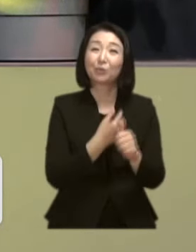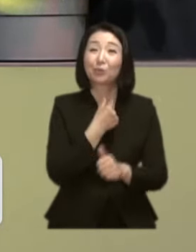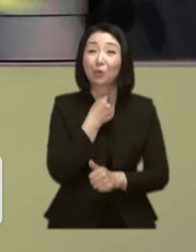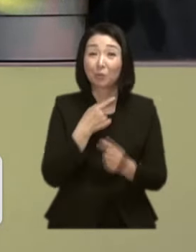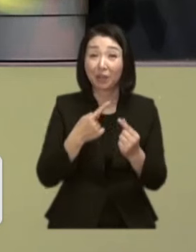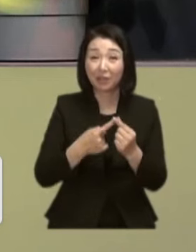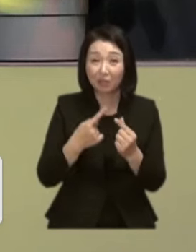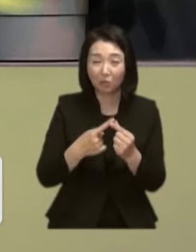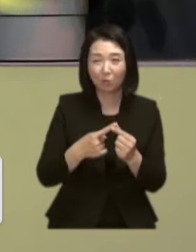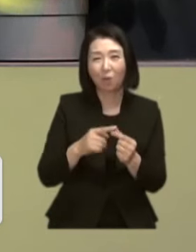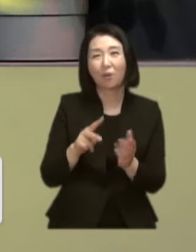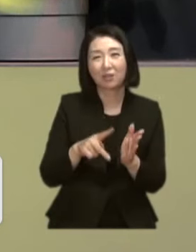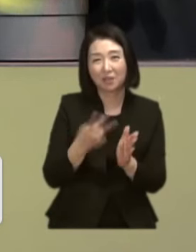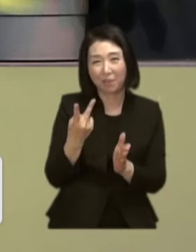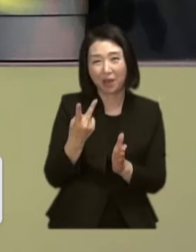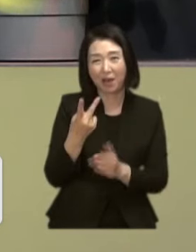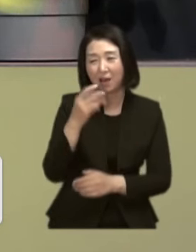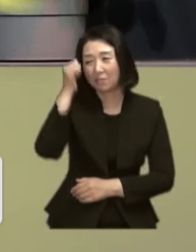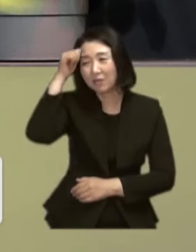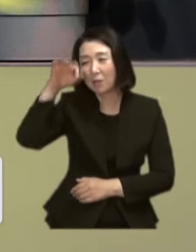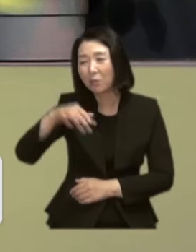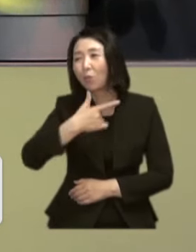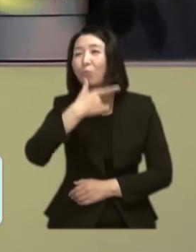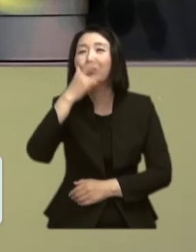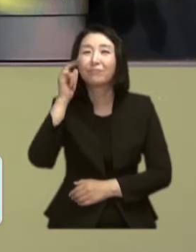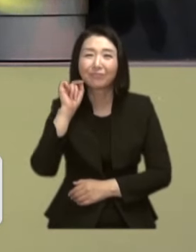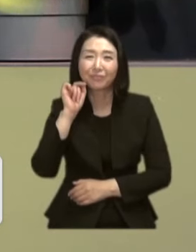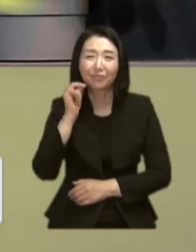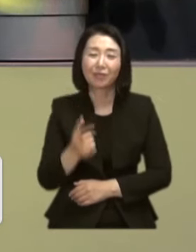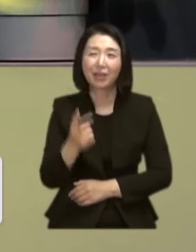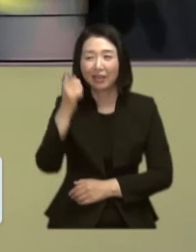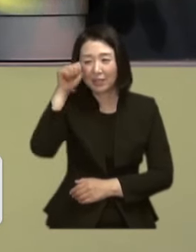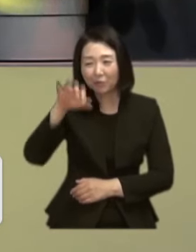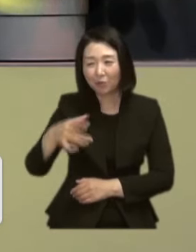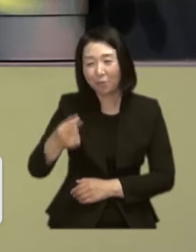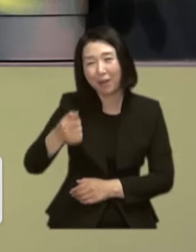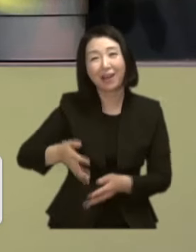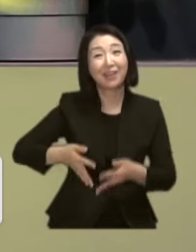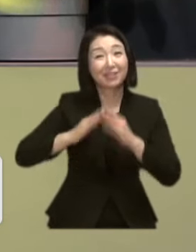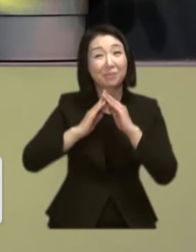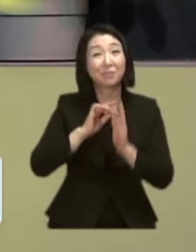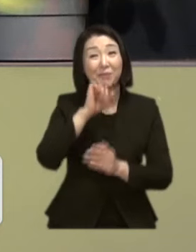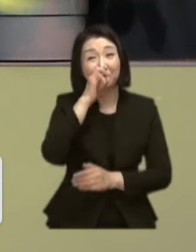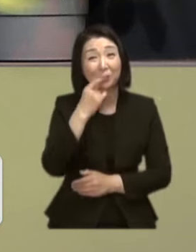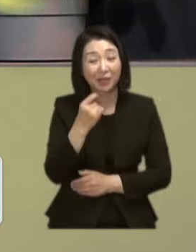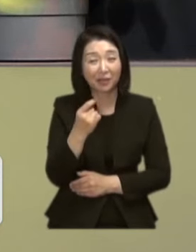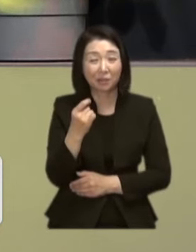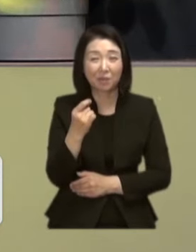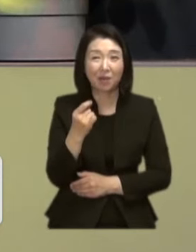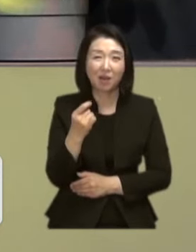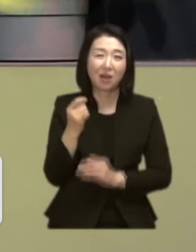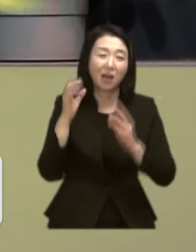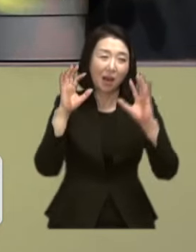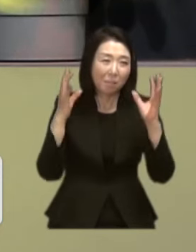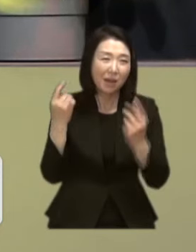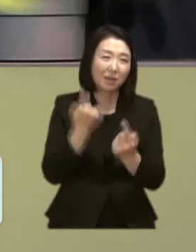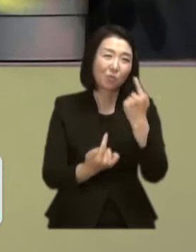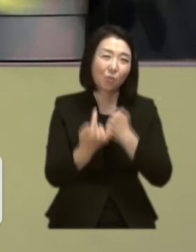1차 목표는 200명인데 또 숙소가 안 되고 숙소가 좀 빨리 지어졌으면 좀 좋겠다. 네. 그럼 더 많은 아이들이 와서 공부할 수